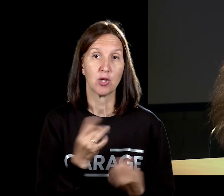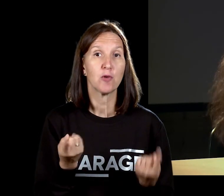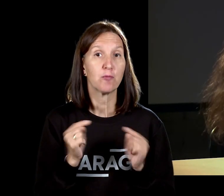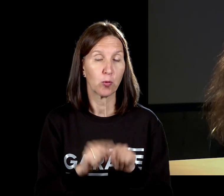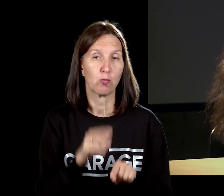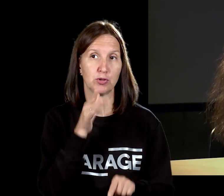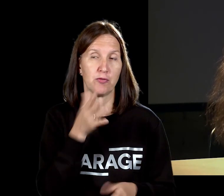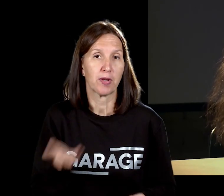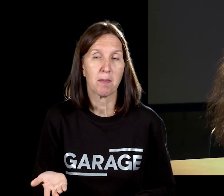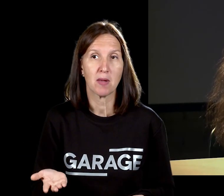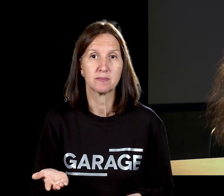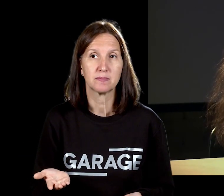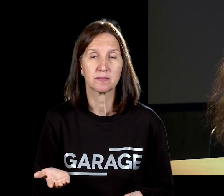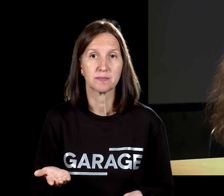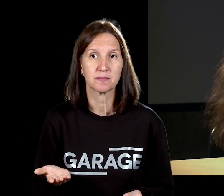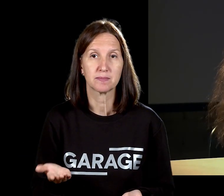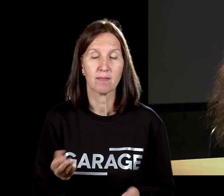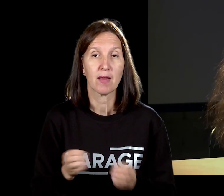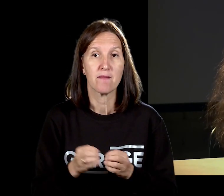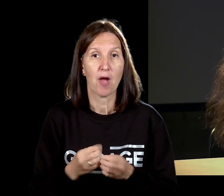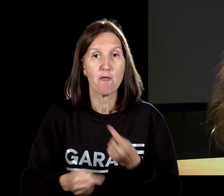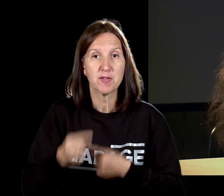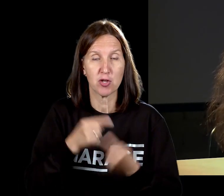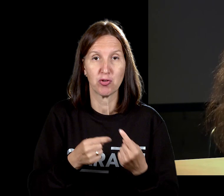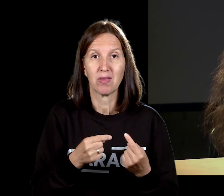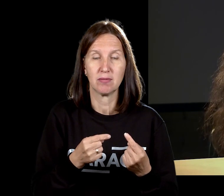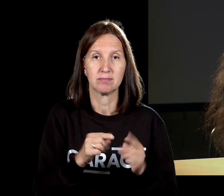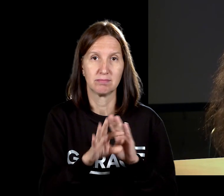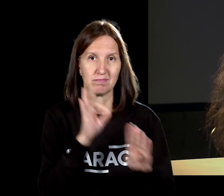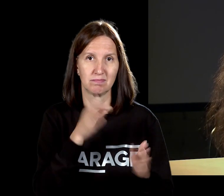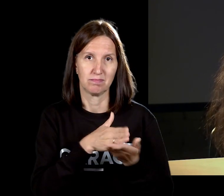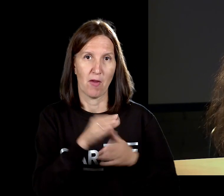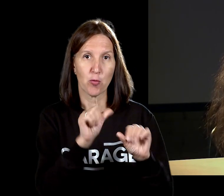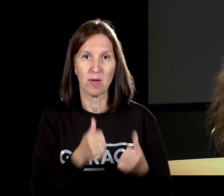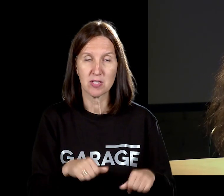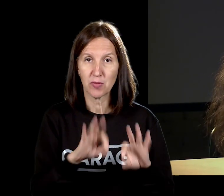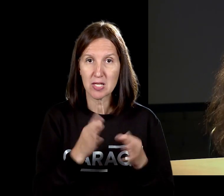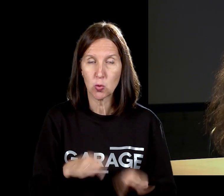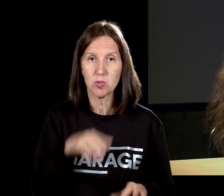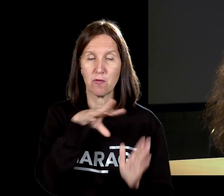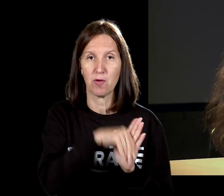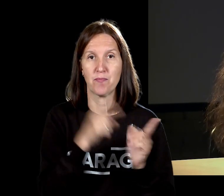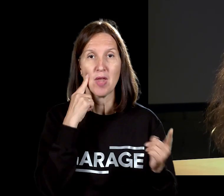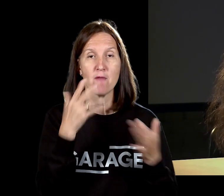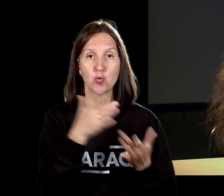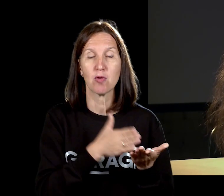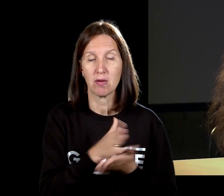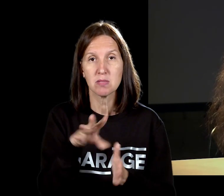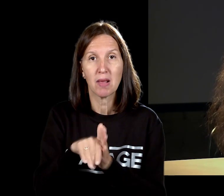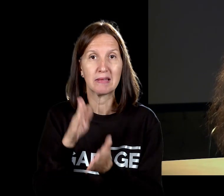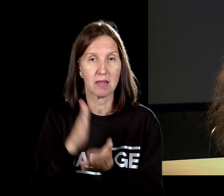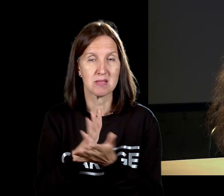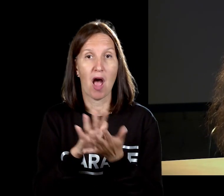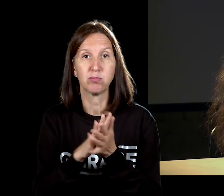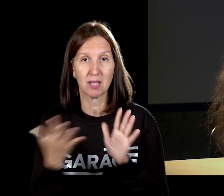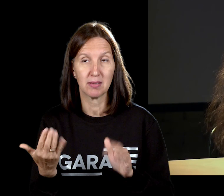этим... С этим возвращением к фигуративности в сюрреализме существует абстракция, и Миро –